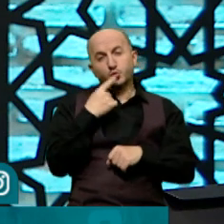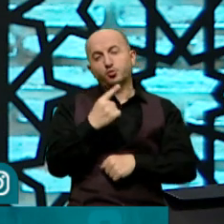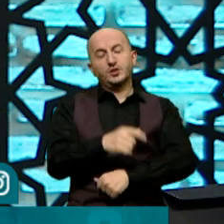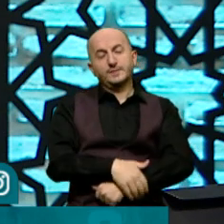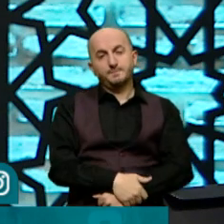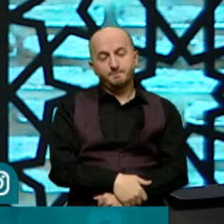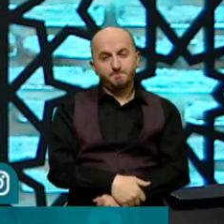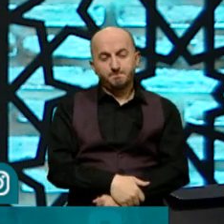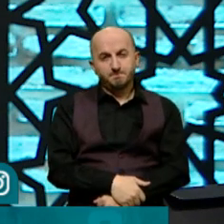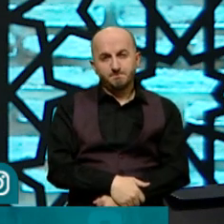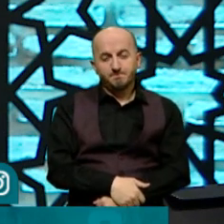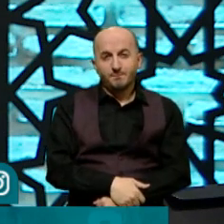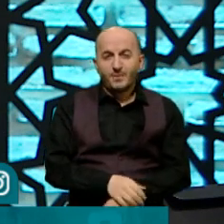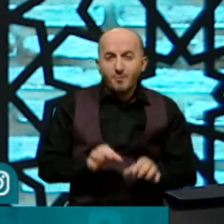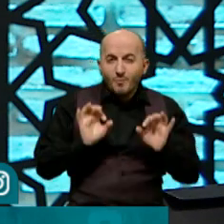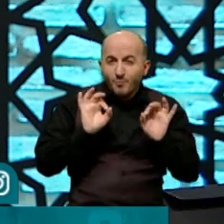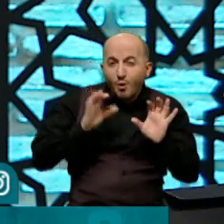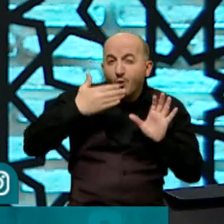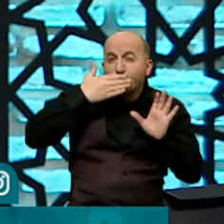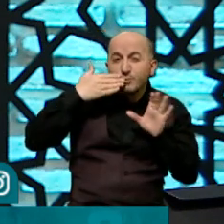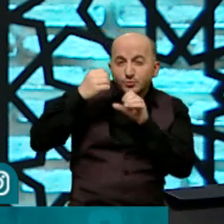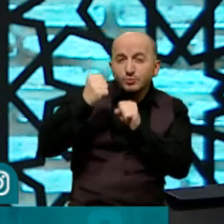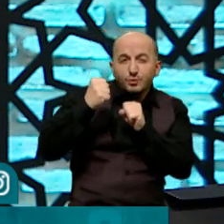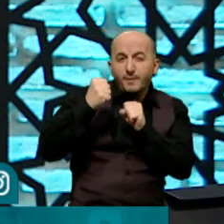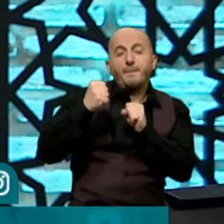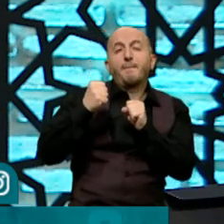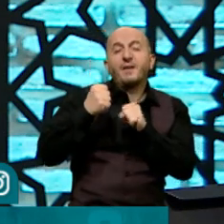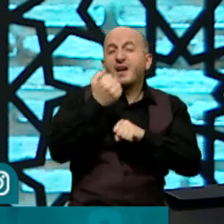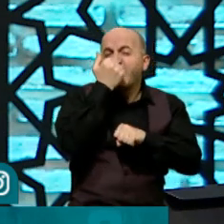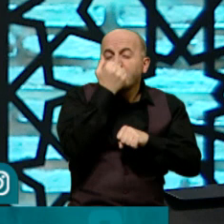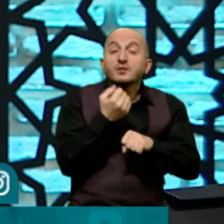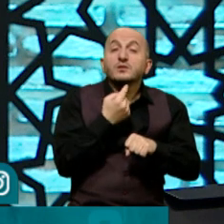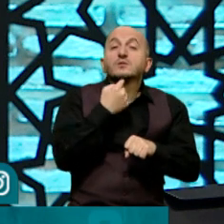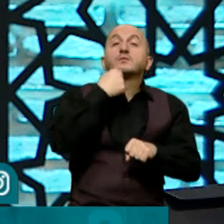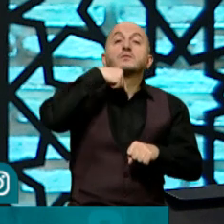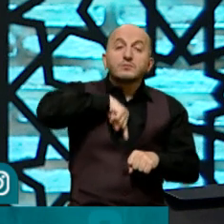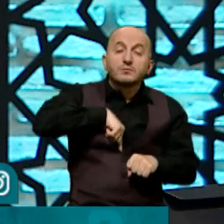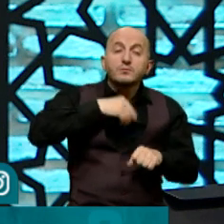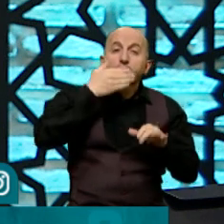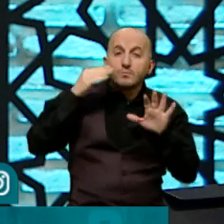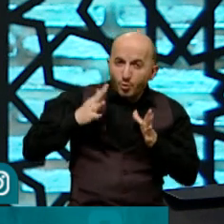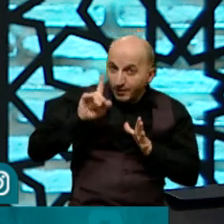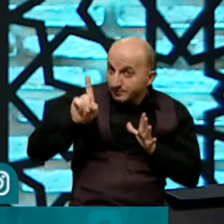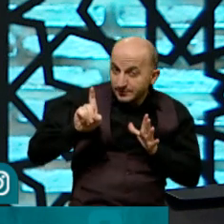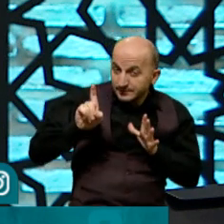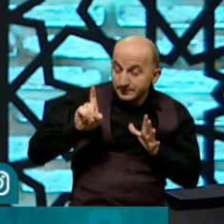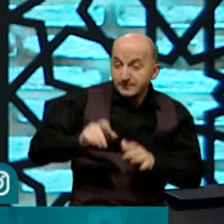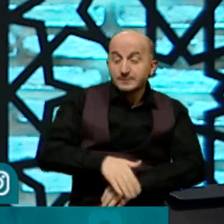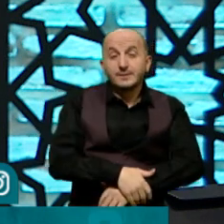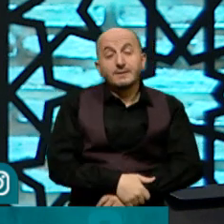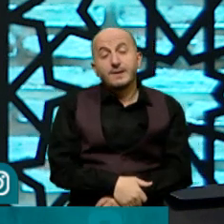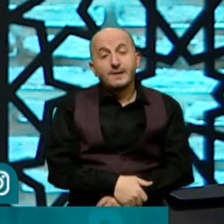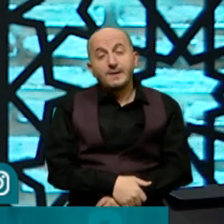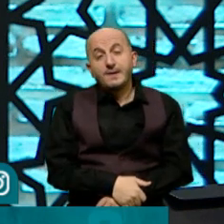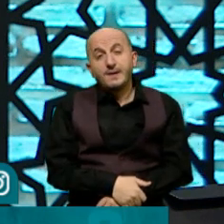söyleyecek. Evet. Peki mesela bu şekilde oruç tutuyor ama bu kanı yutmasından dolayı orucu bozulur mu? Tutsa